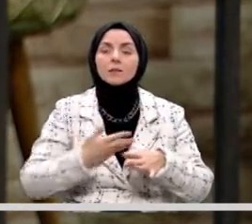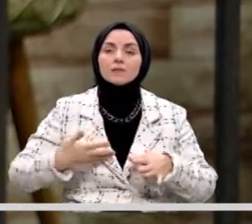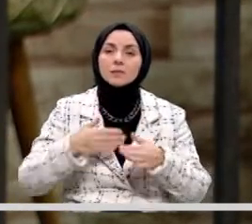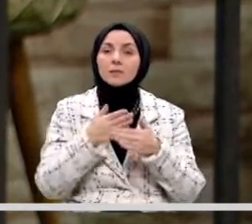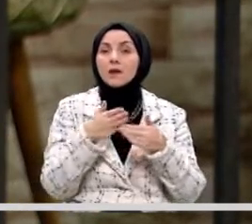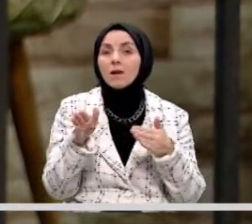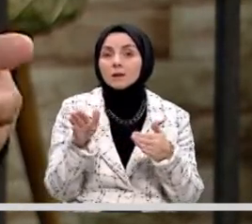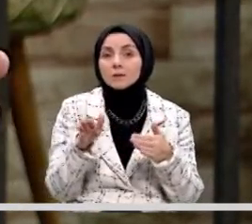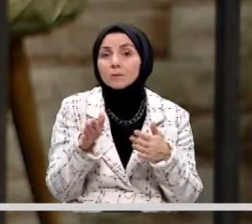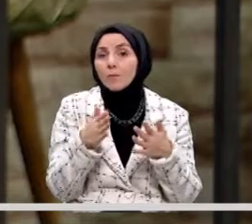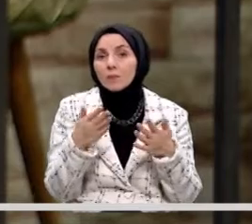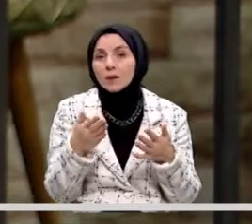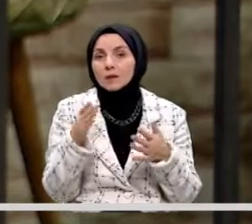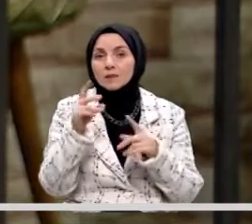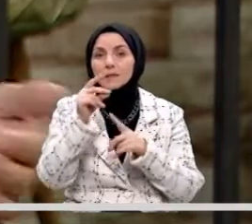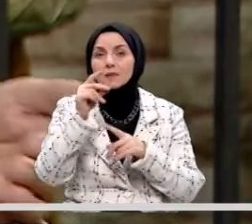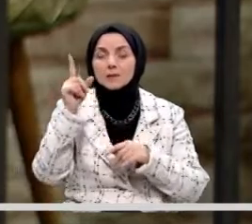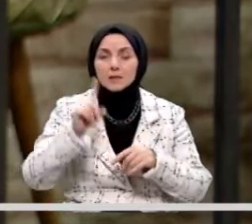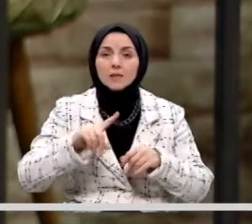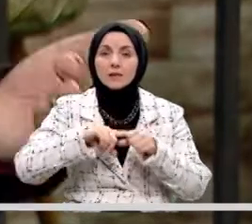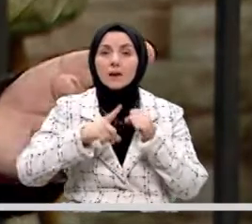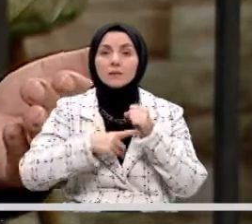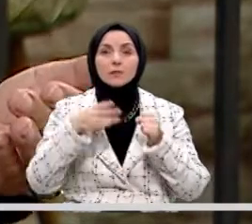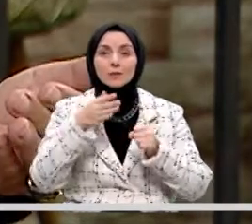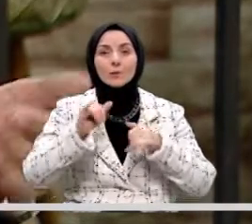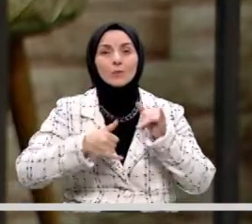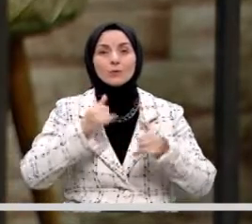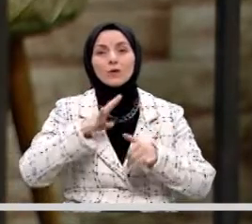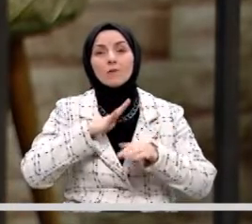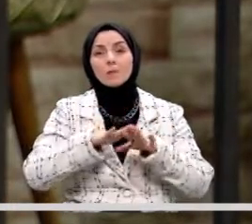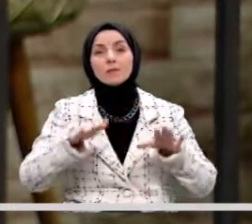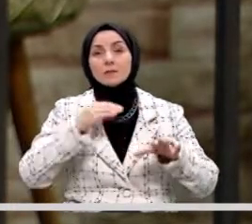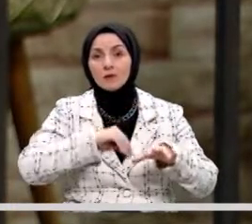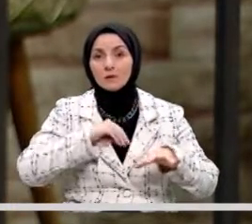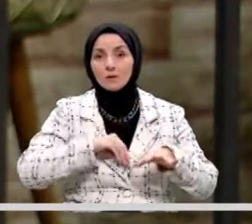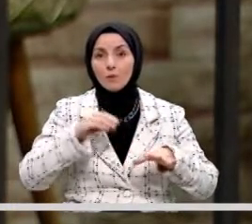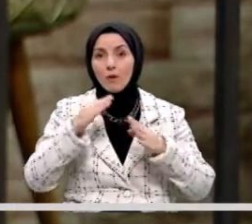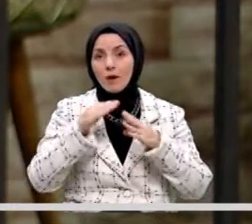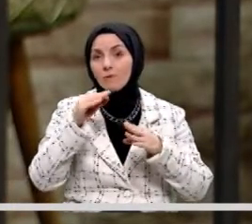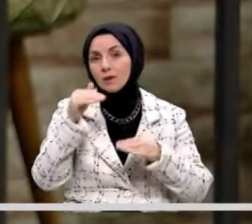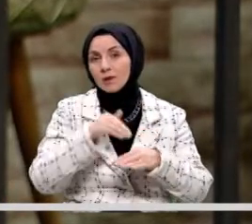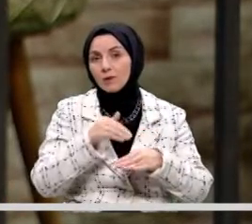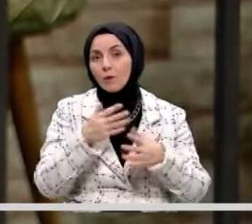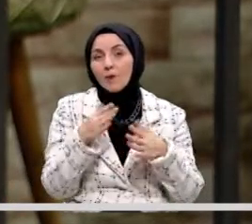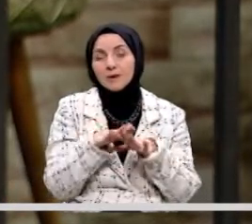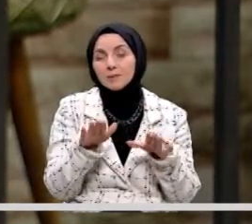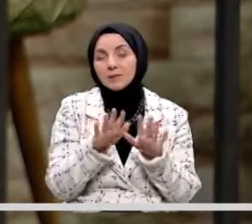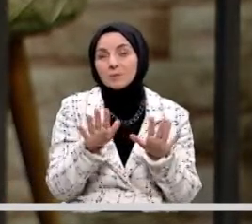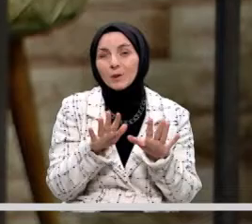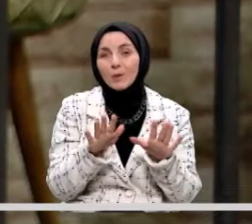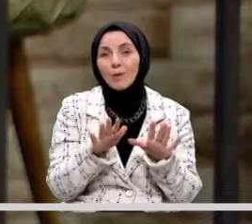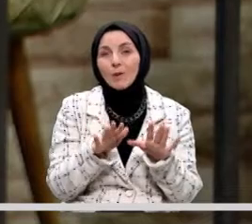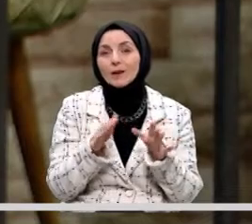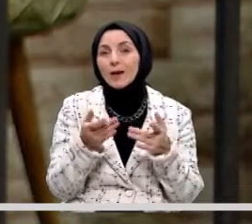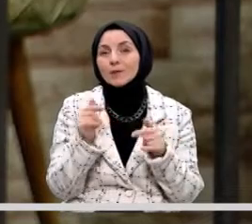ilk hafta gidiyorlar oyuncaklar var keyifle eğlenceli sonra bitti zannediyor geri geliyor çocuk nebisi yani sanki ne bir şeydeki oyun salonuna gitmiş